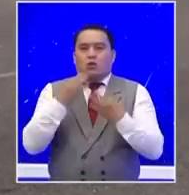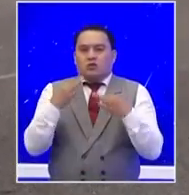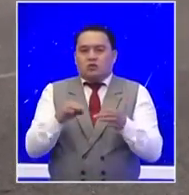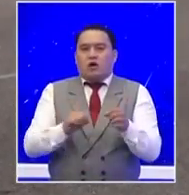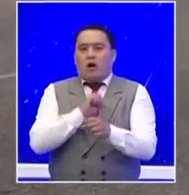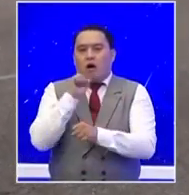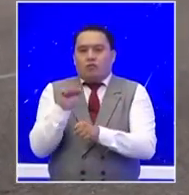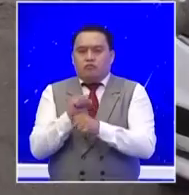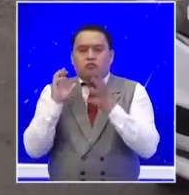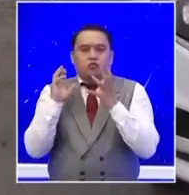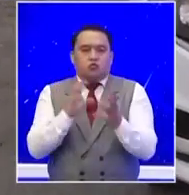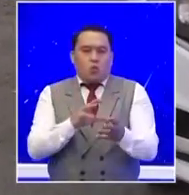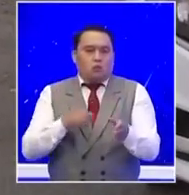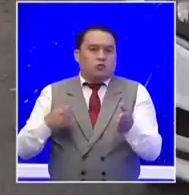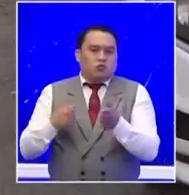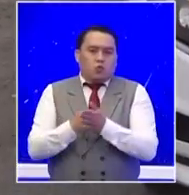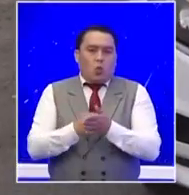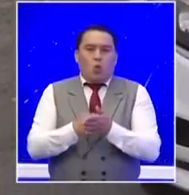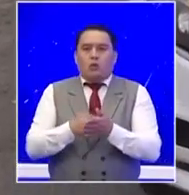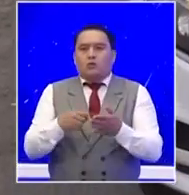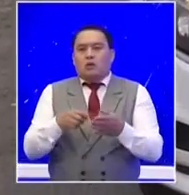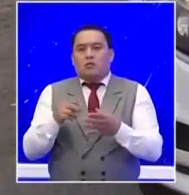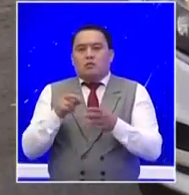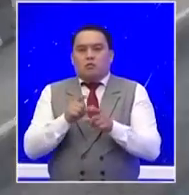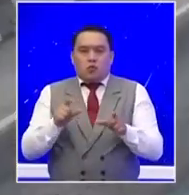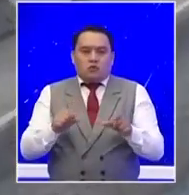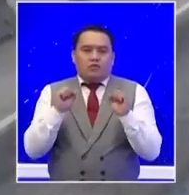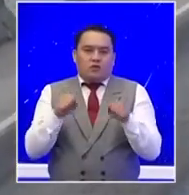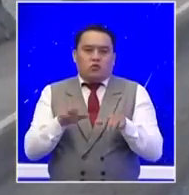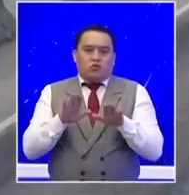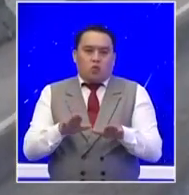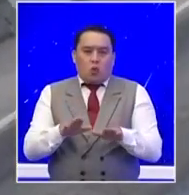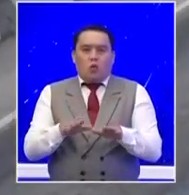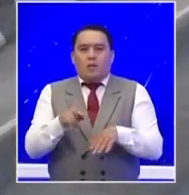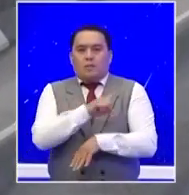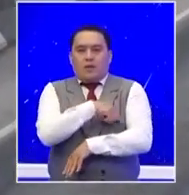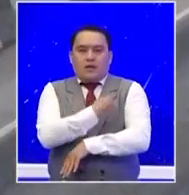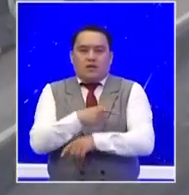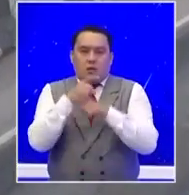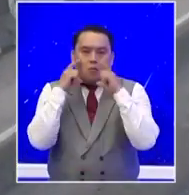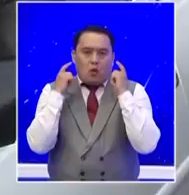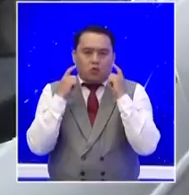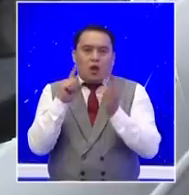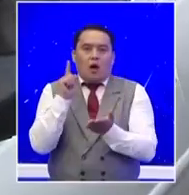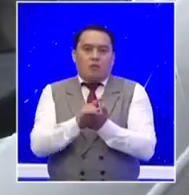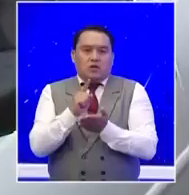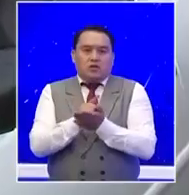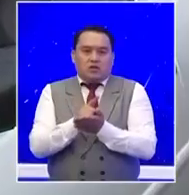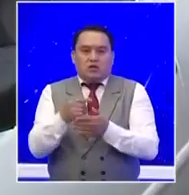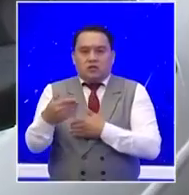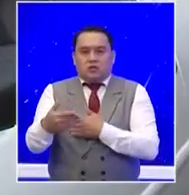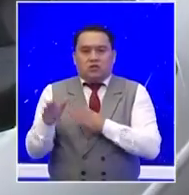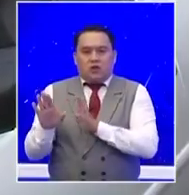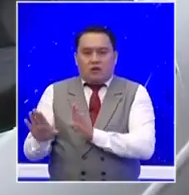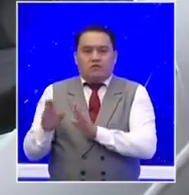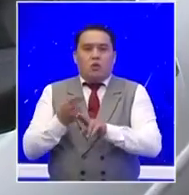конечных пунктах маршрута. Допуск в салон пассажиров будет возможен только при наличии медицинских масок. Обязательно соблюдение дистанции